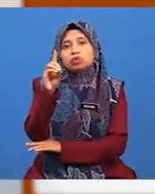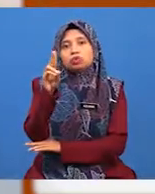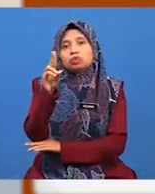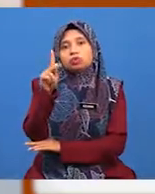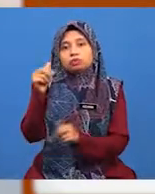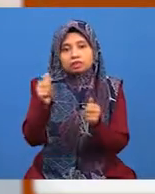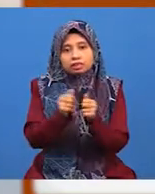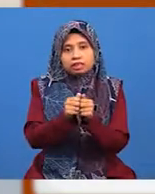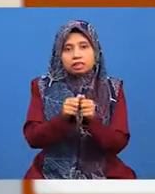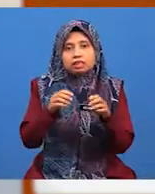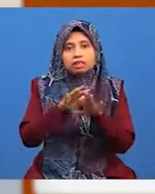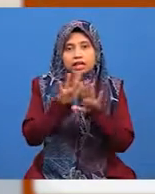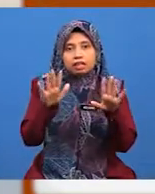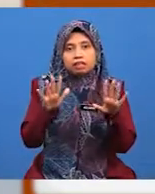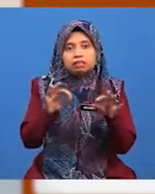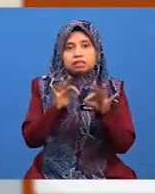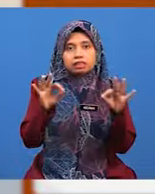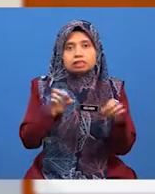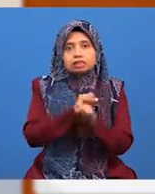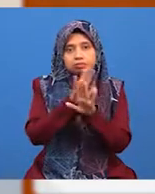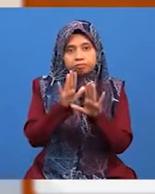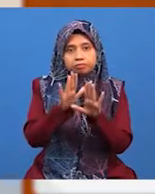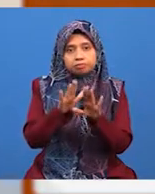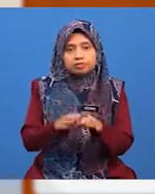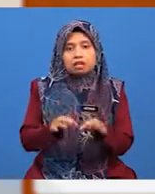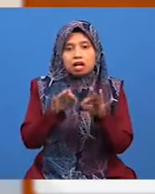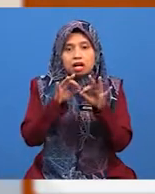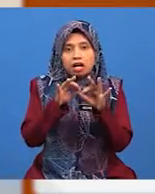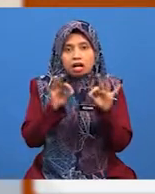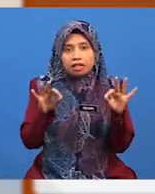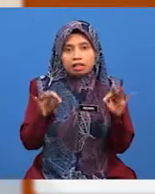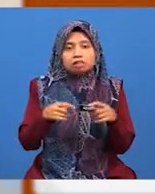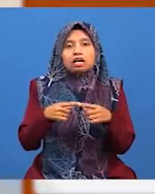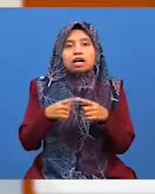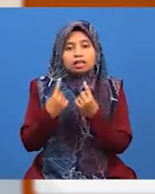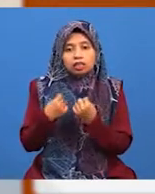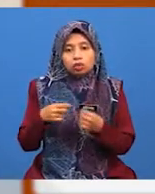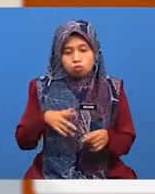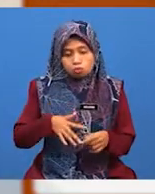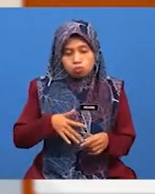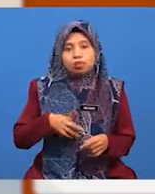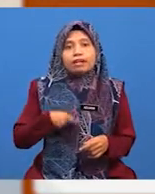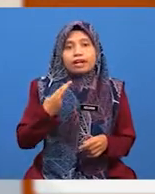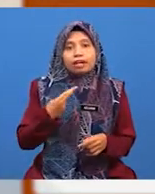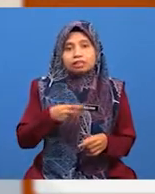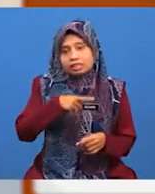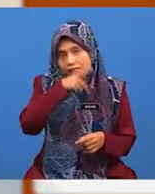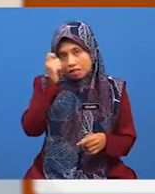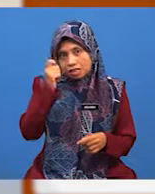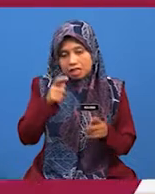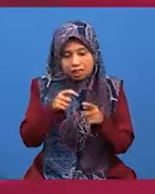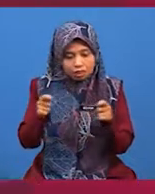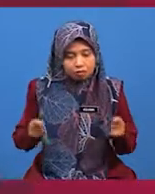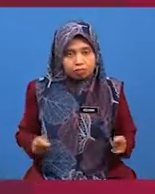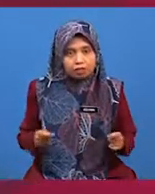tersebut. Contoh ayat, hatiku riang kerana tempat tinggal kami ini bersih